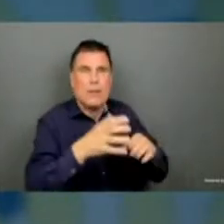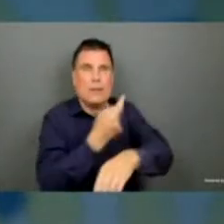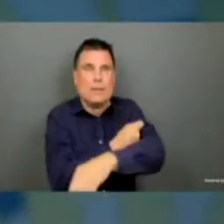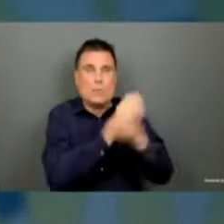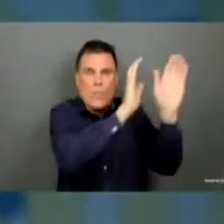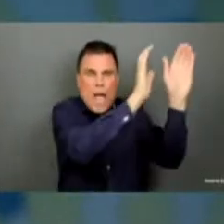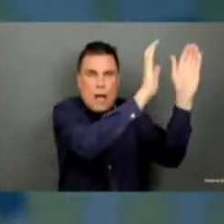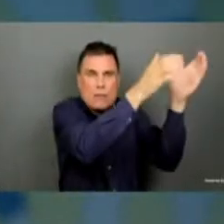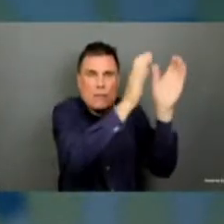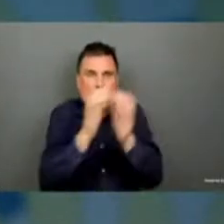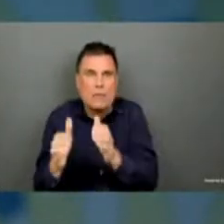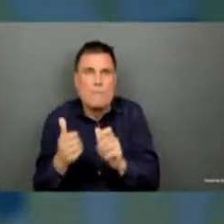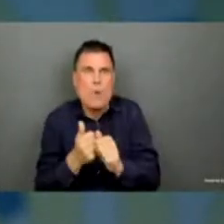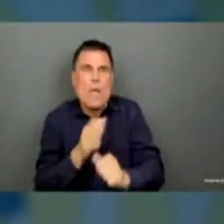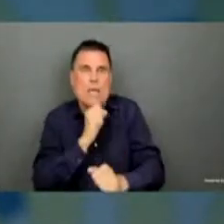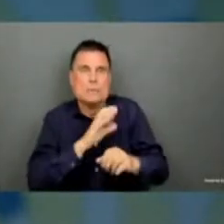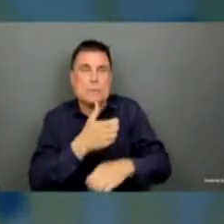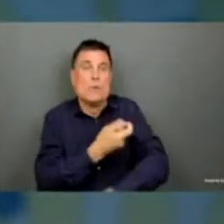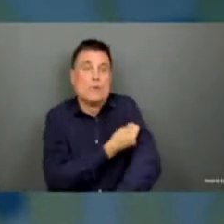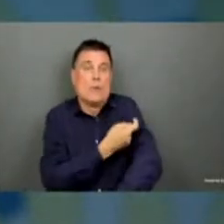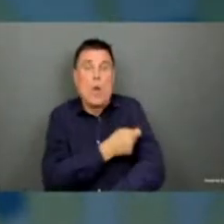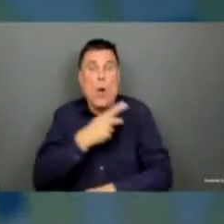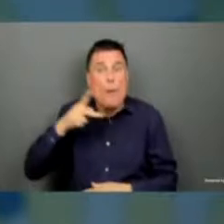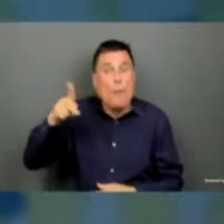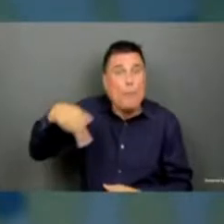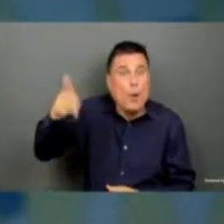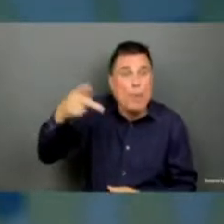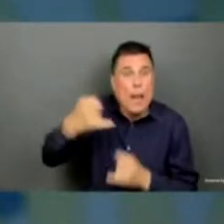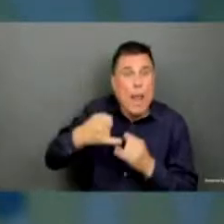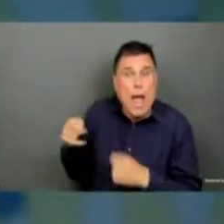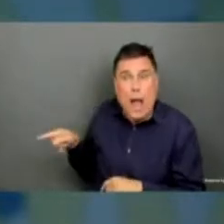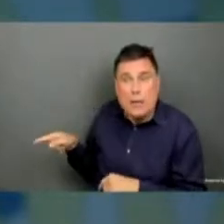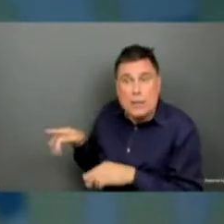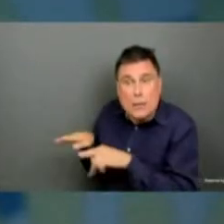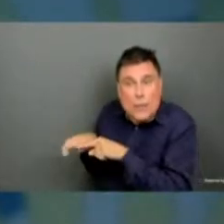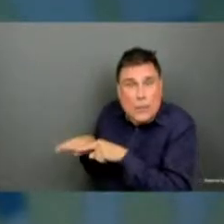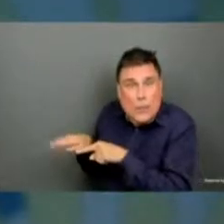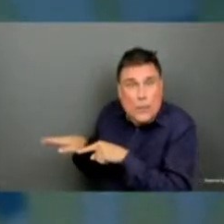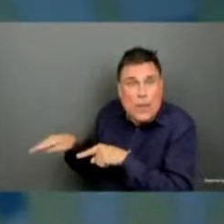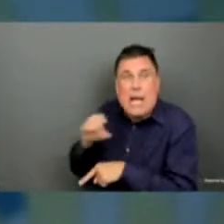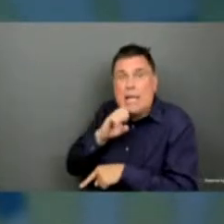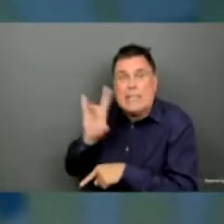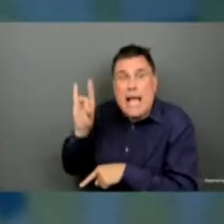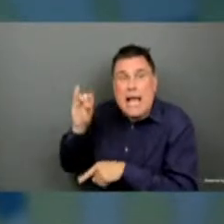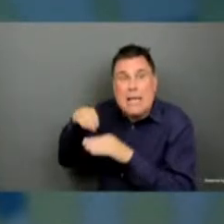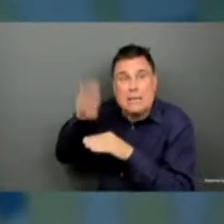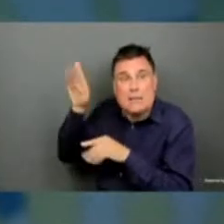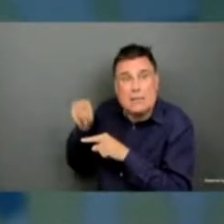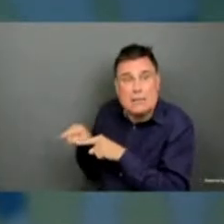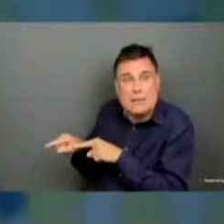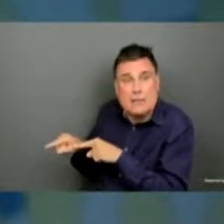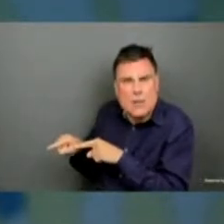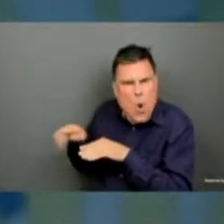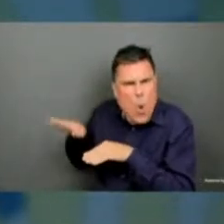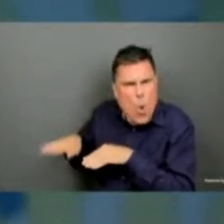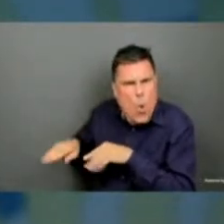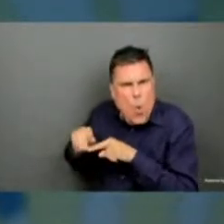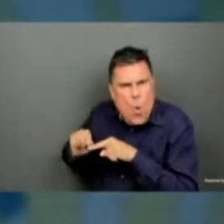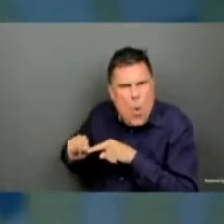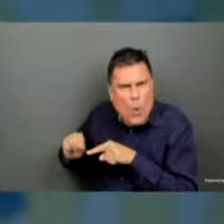绿颜色那么紫色的他说是80以上的那个黄颜